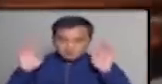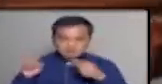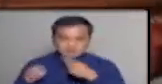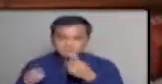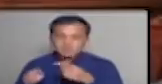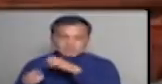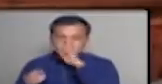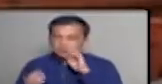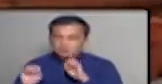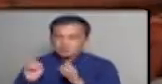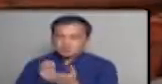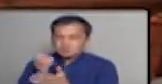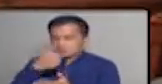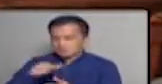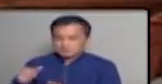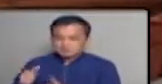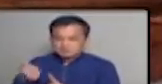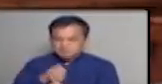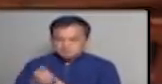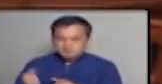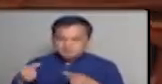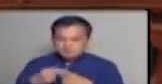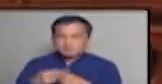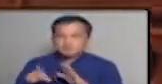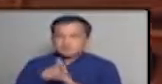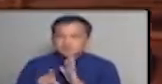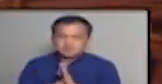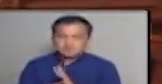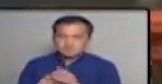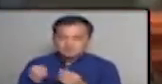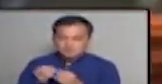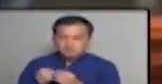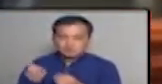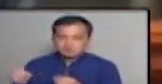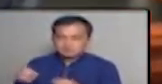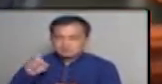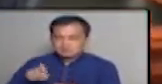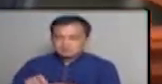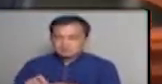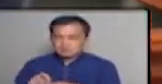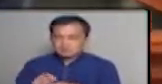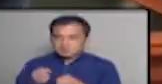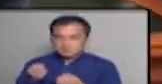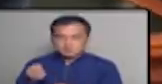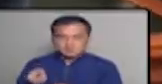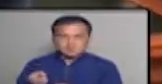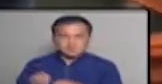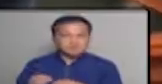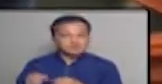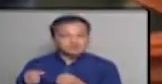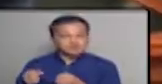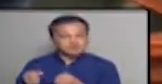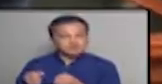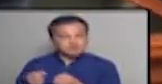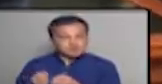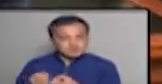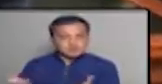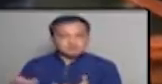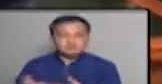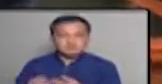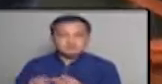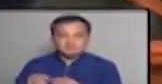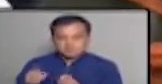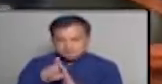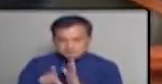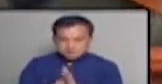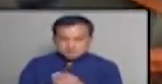walang karapatan ng sino man na manakit at lumabag sa batas, lalo na niya yung mga dapat ay nagpapatupad ng batas. Binanggit din ni Mayor